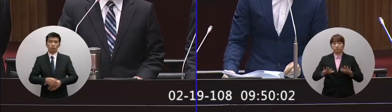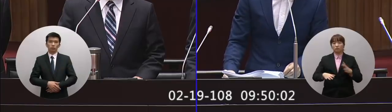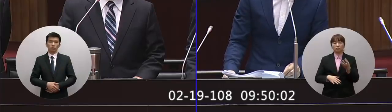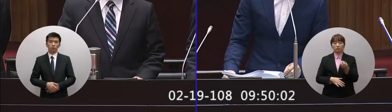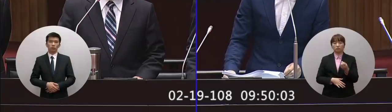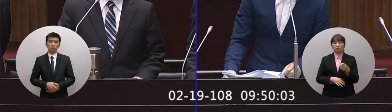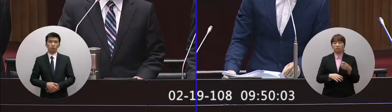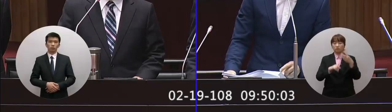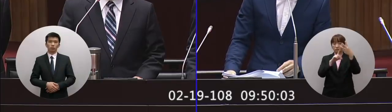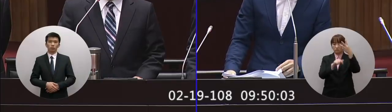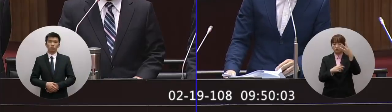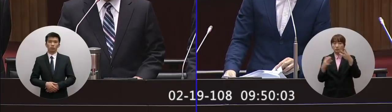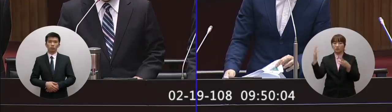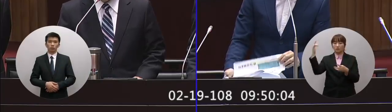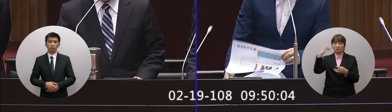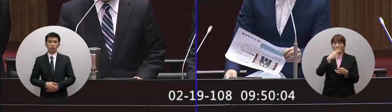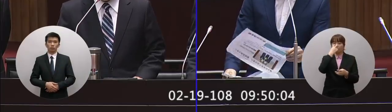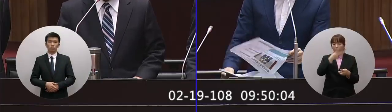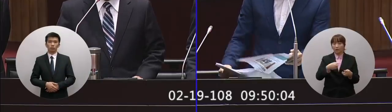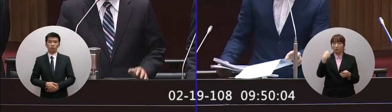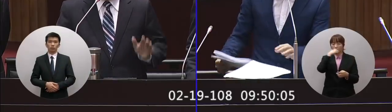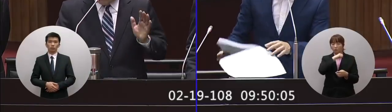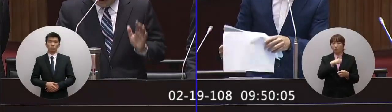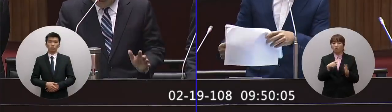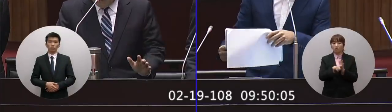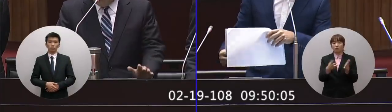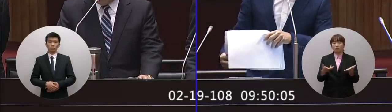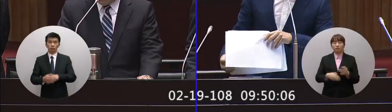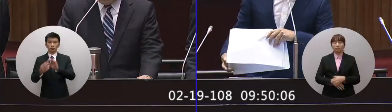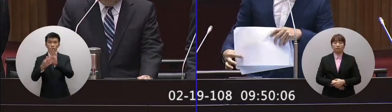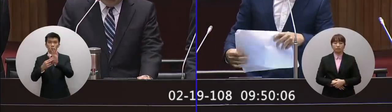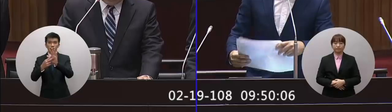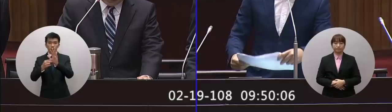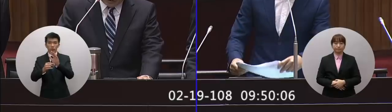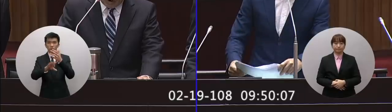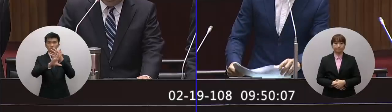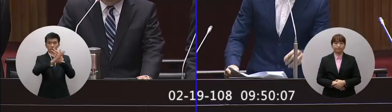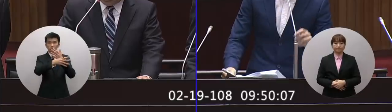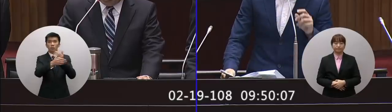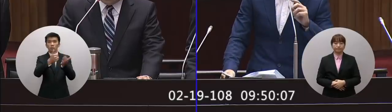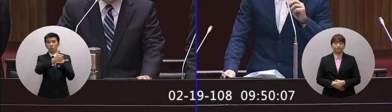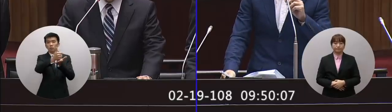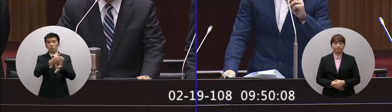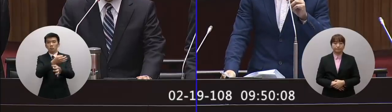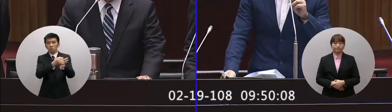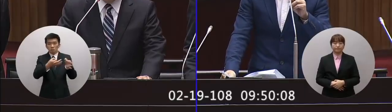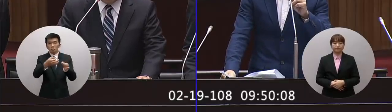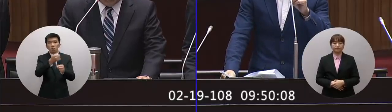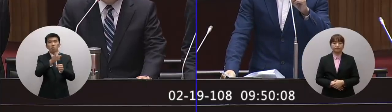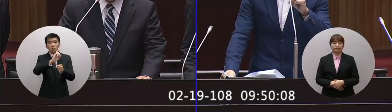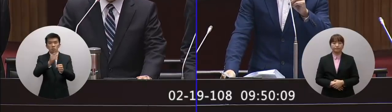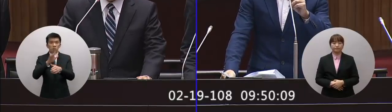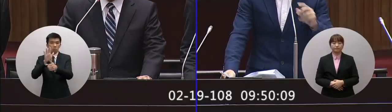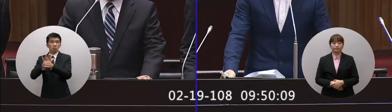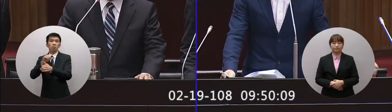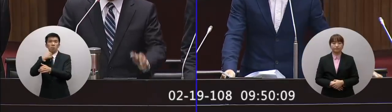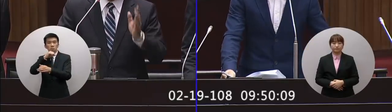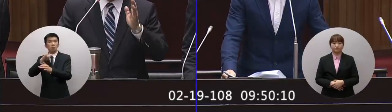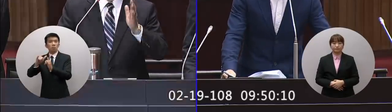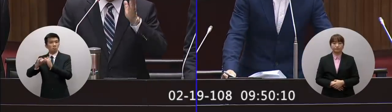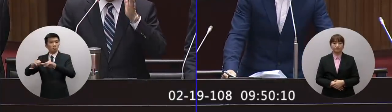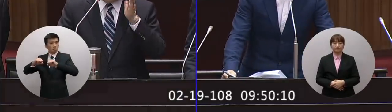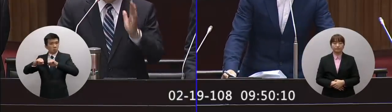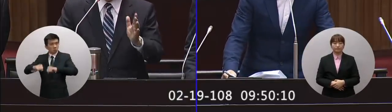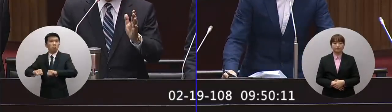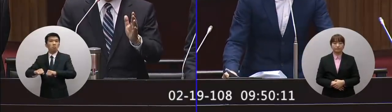没有，三月来他们来的时候呢？ 这个整个贸易怎么样子做，以及国人健康如何维持，我们